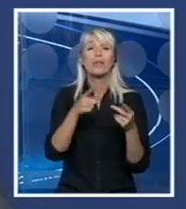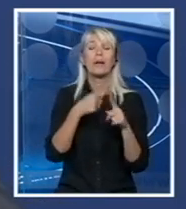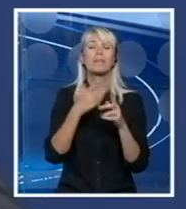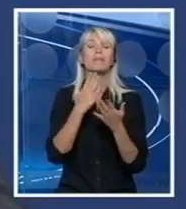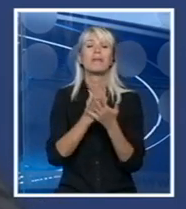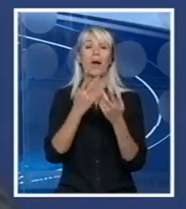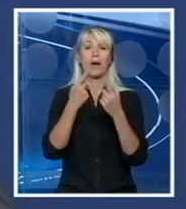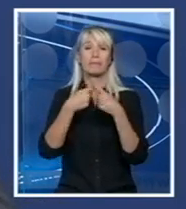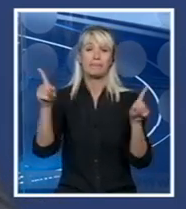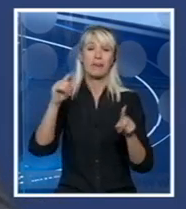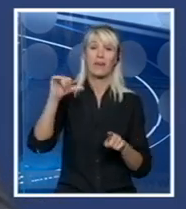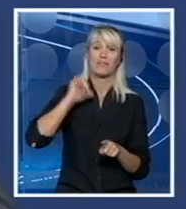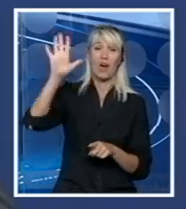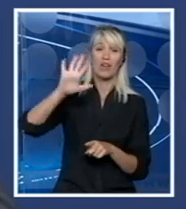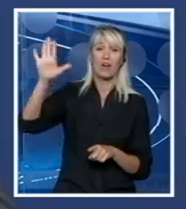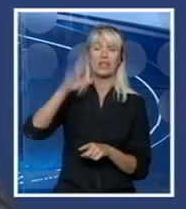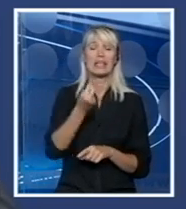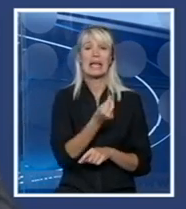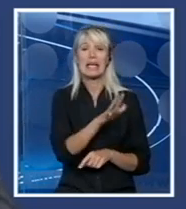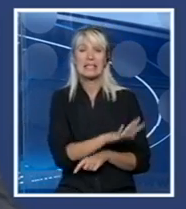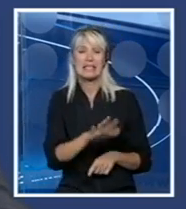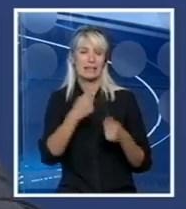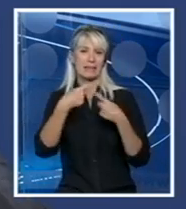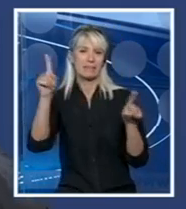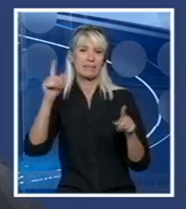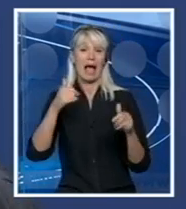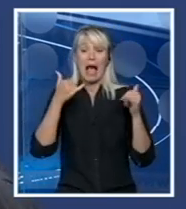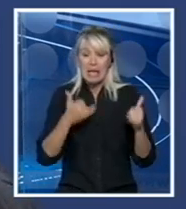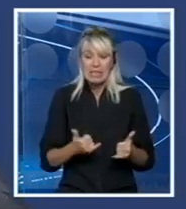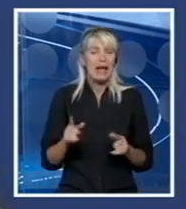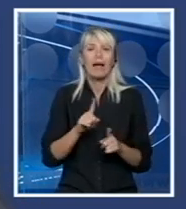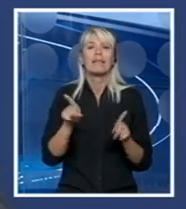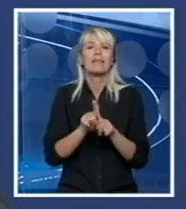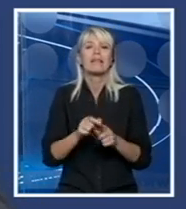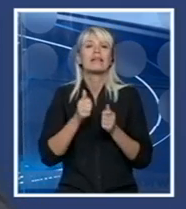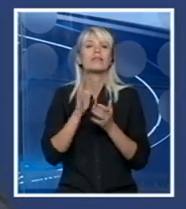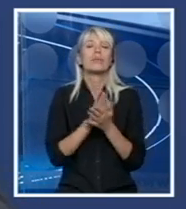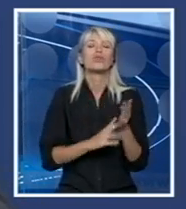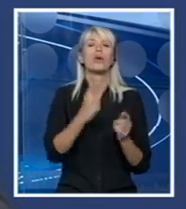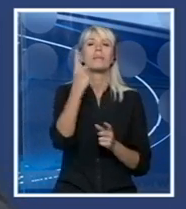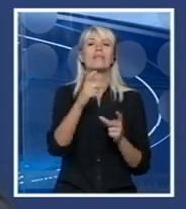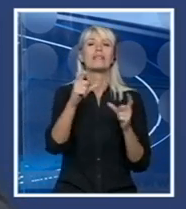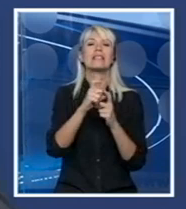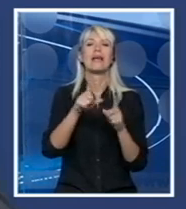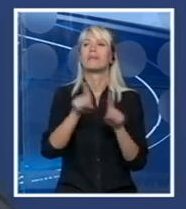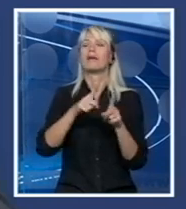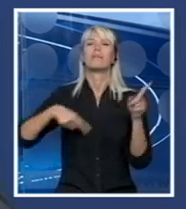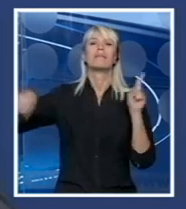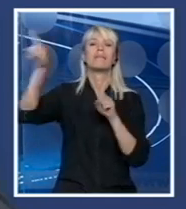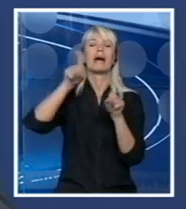nije bilo sinhronizovano, a onda je uhvatilo ritam. Sada je 1. septembar, sve počinje isto. Nastavni plan i program radi Zavod za